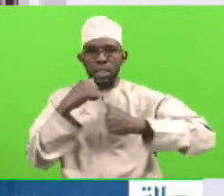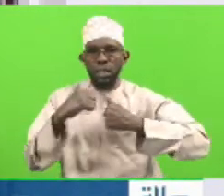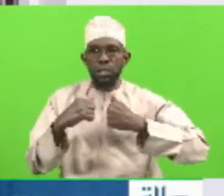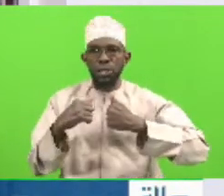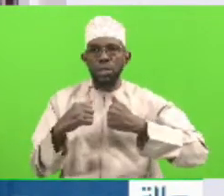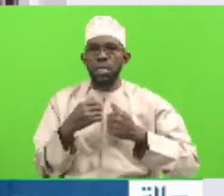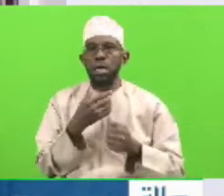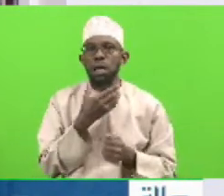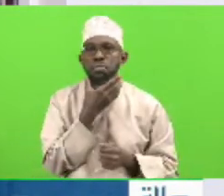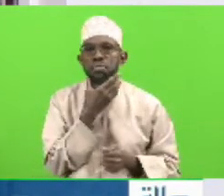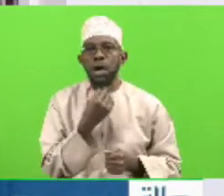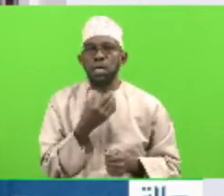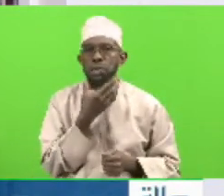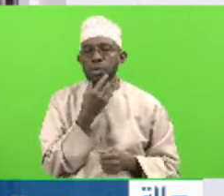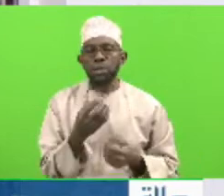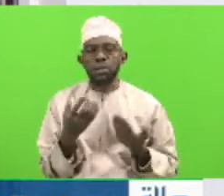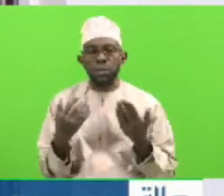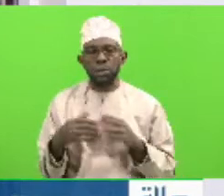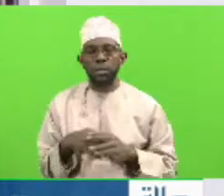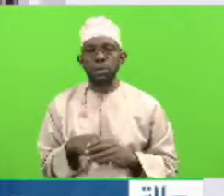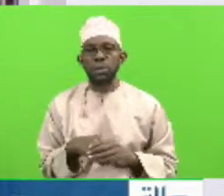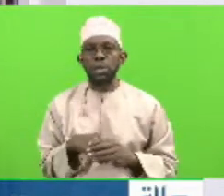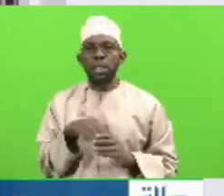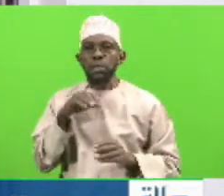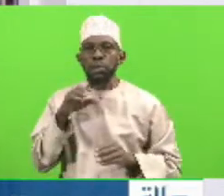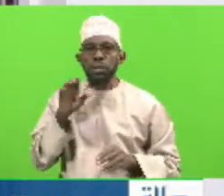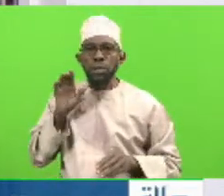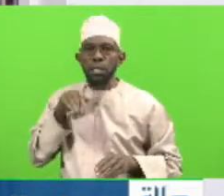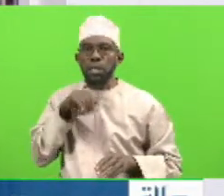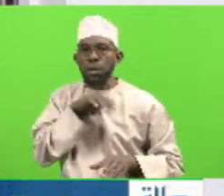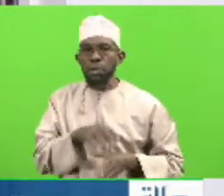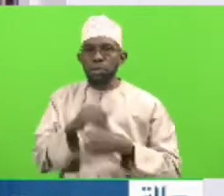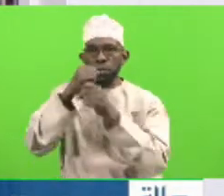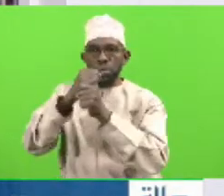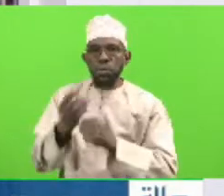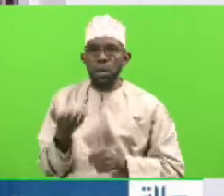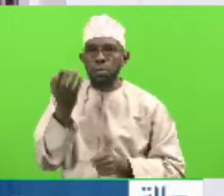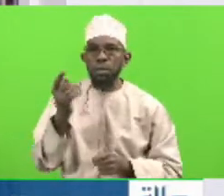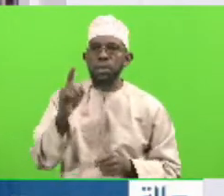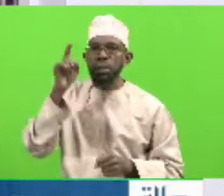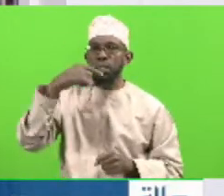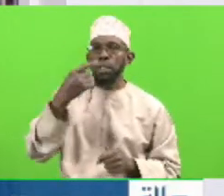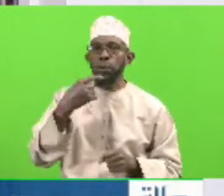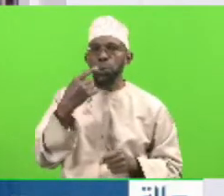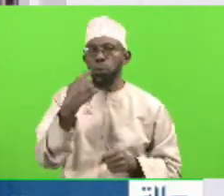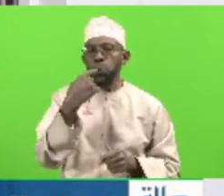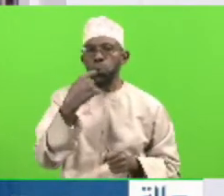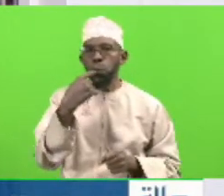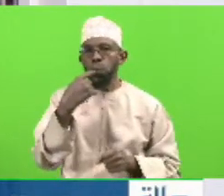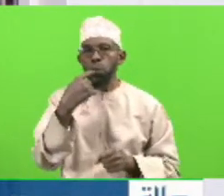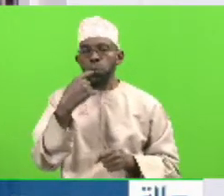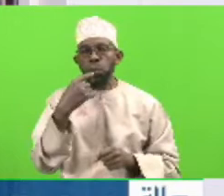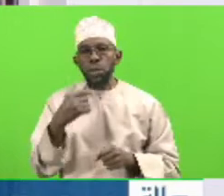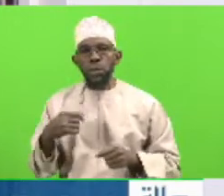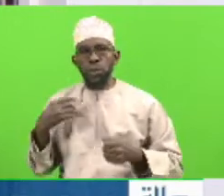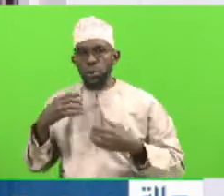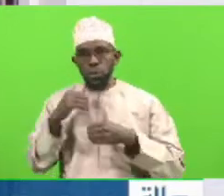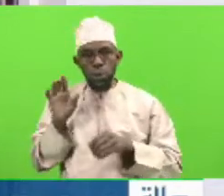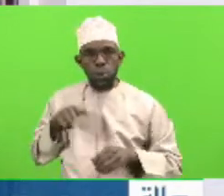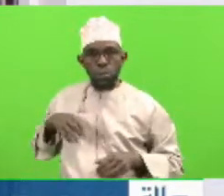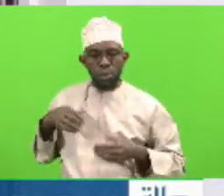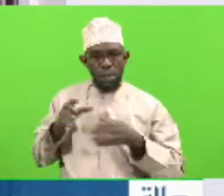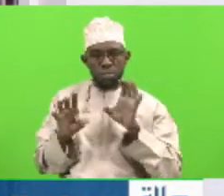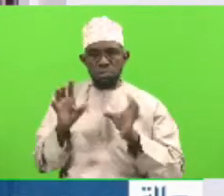الزوج والزوجة، حيث ثبت أن النبي صلى الله عليه وآله وسلم قال من أتى امرأة في دبرها فقد